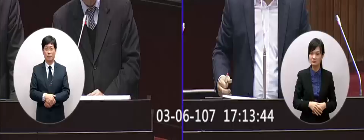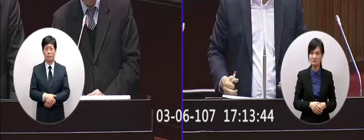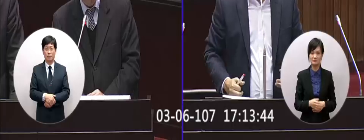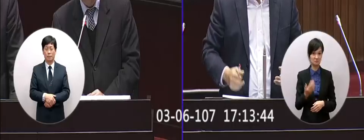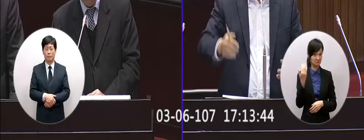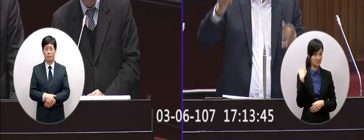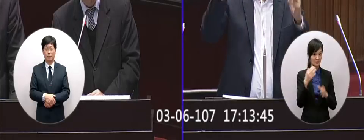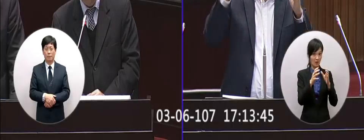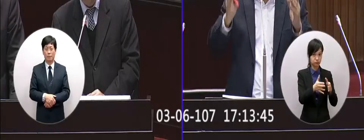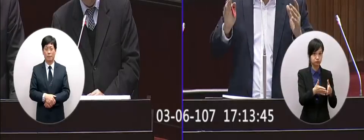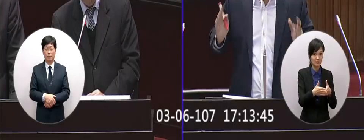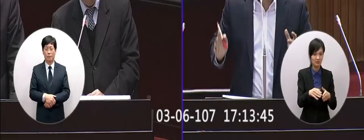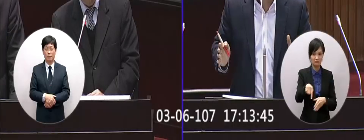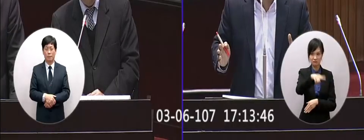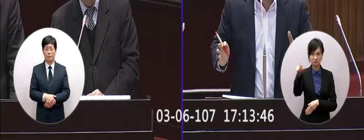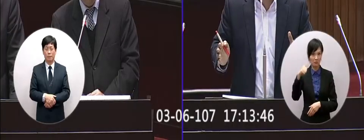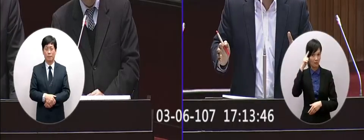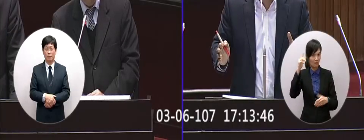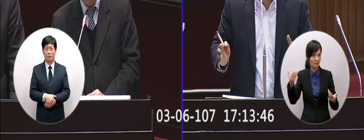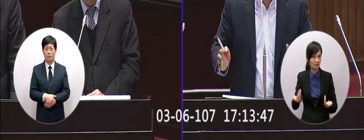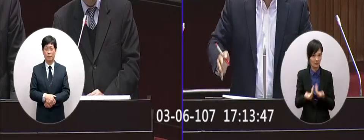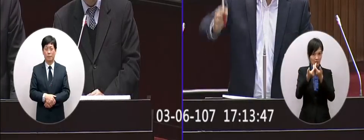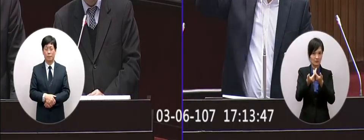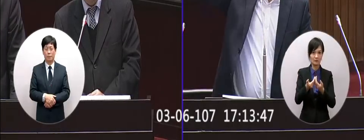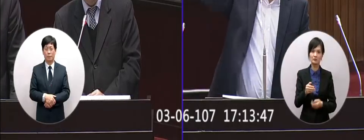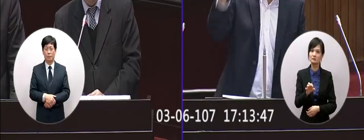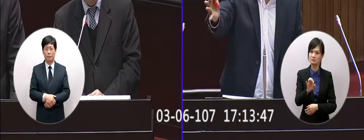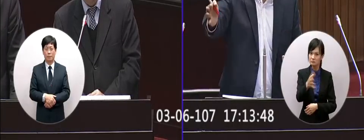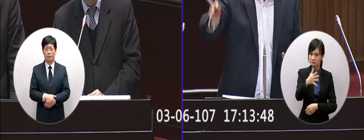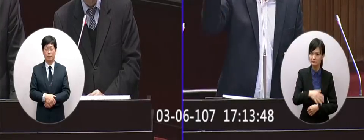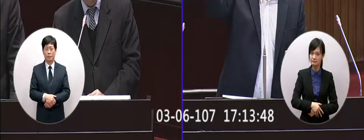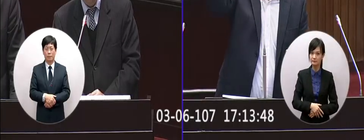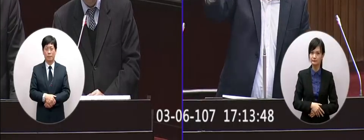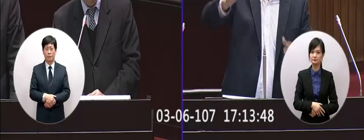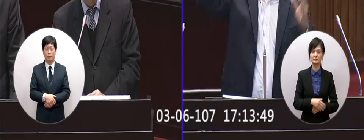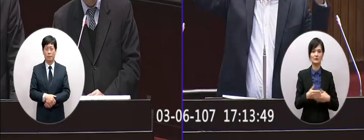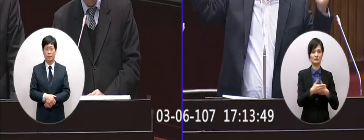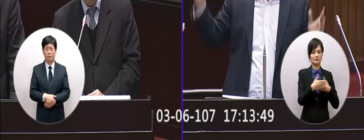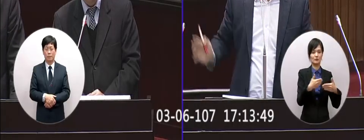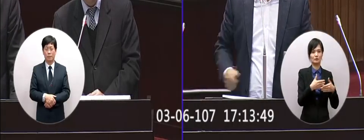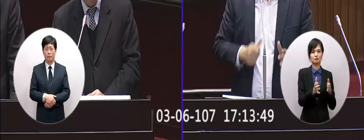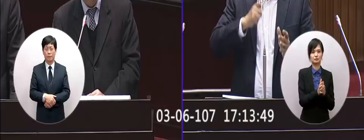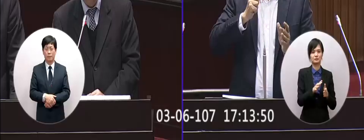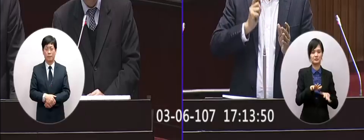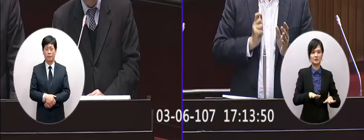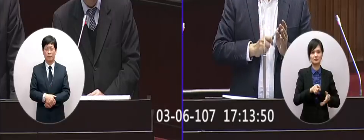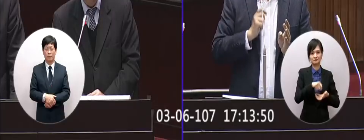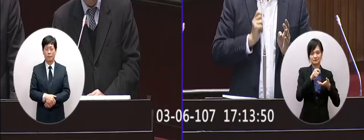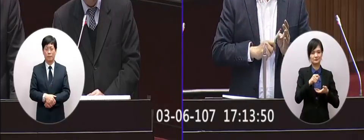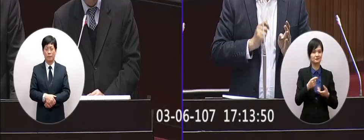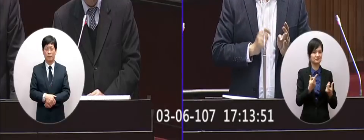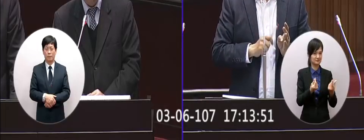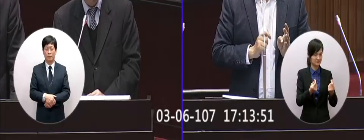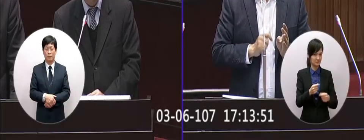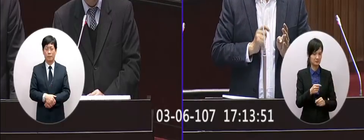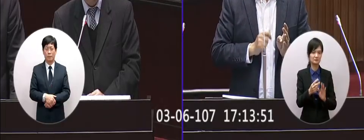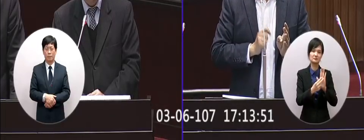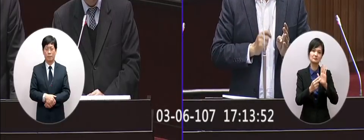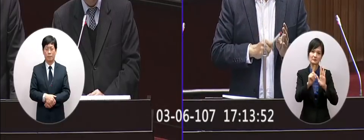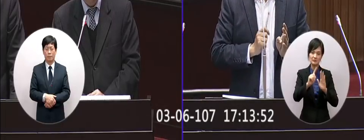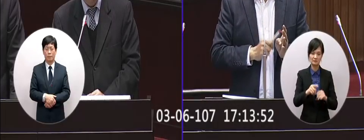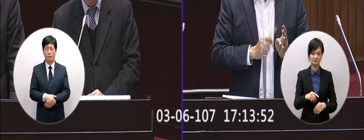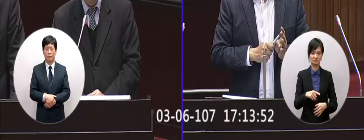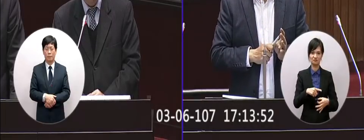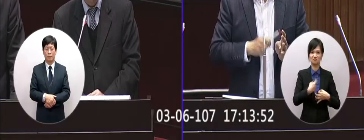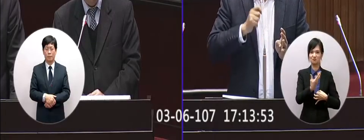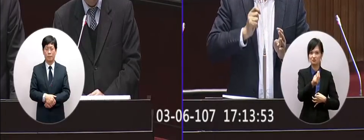对，理由是什么？跟我们交通部现在提出来的理由一模一样，效益啦，